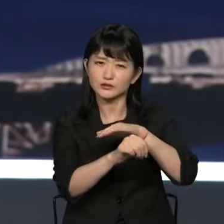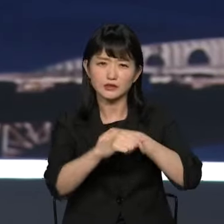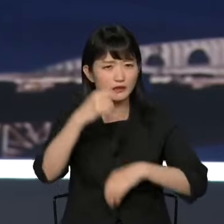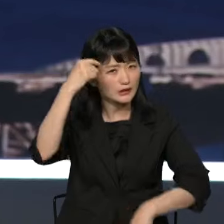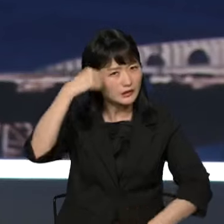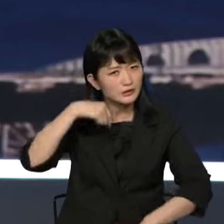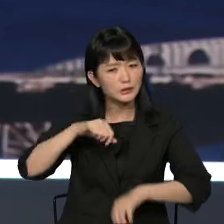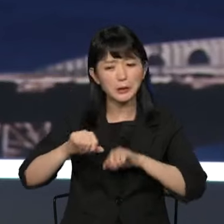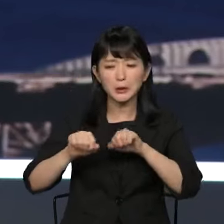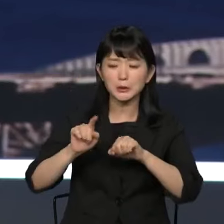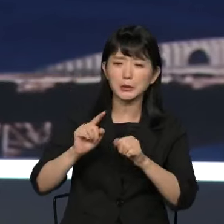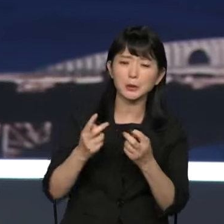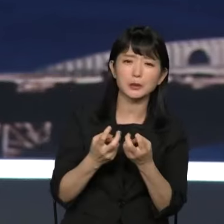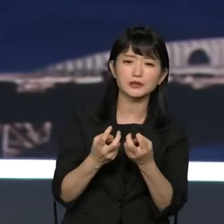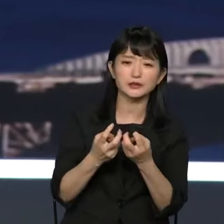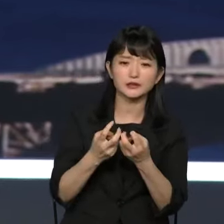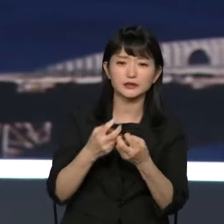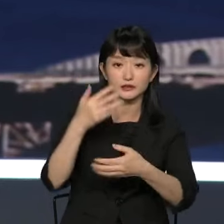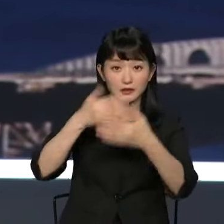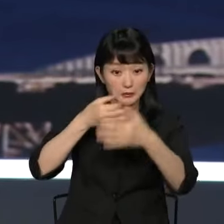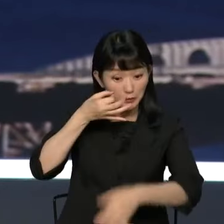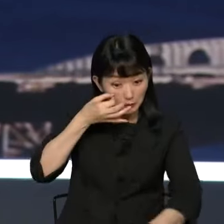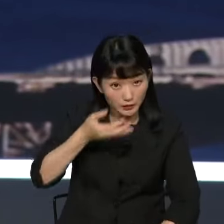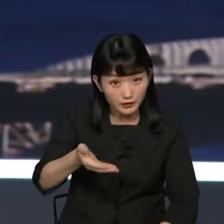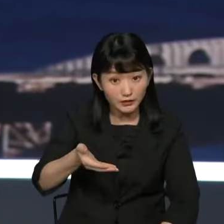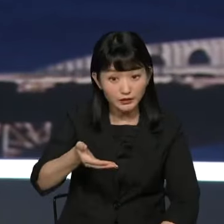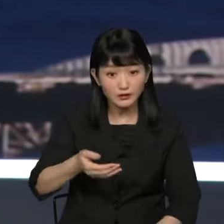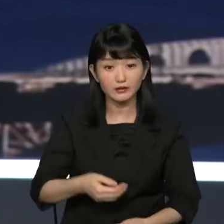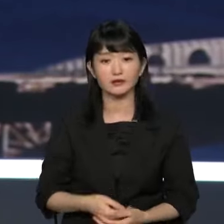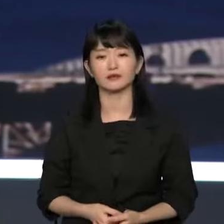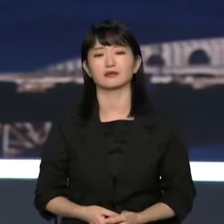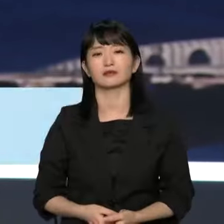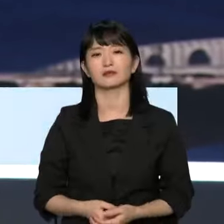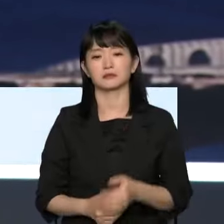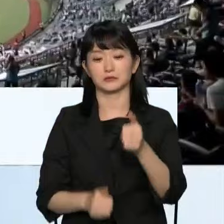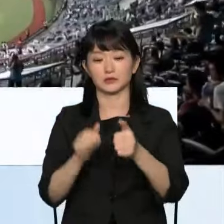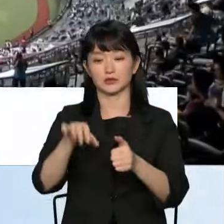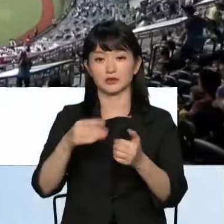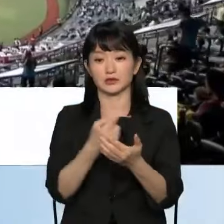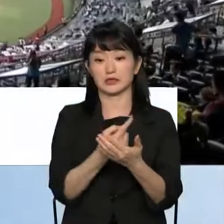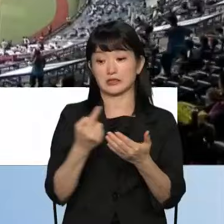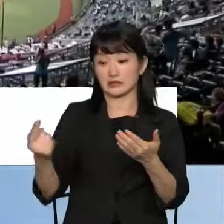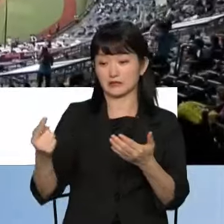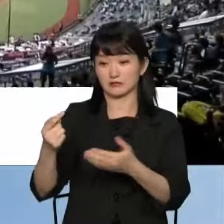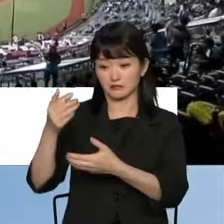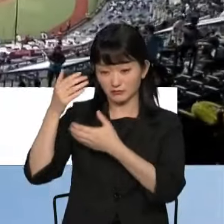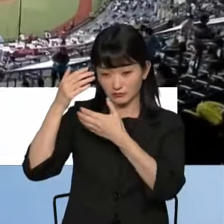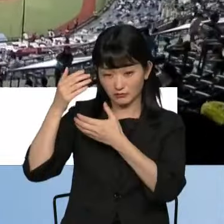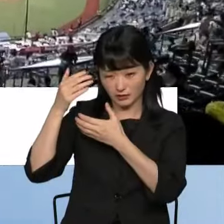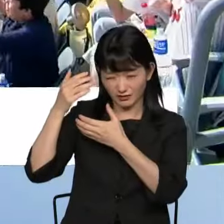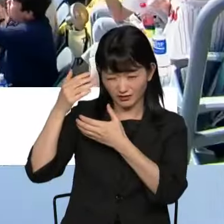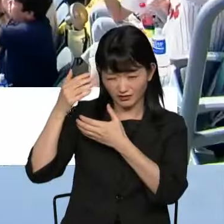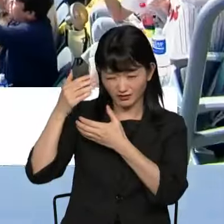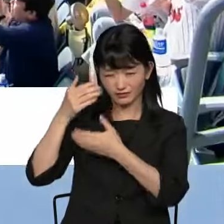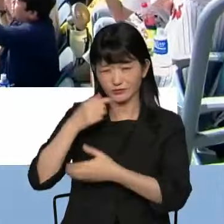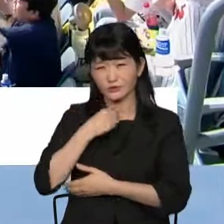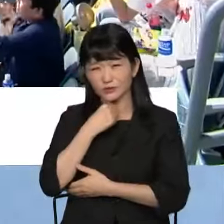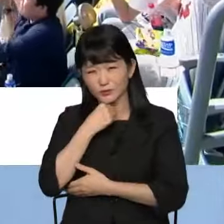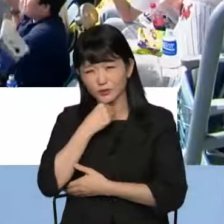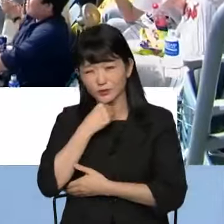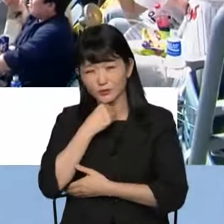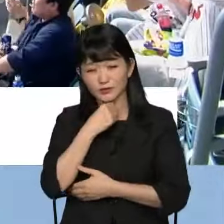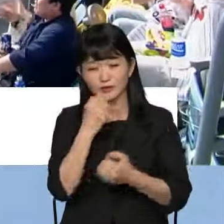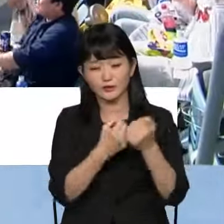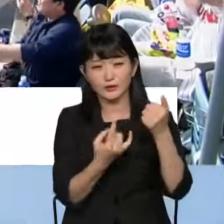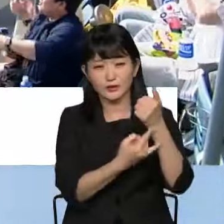식으로 진행되는지를 우리가 이 화면에 보여드려야 되는데 네. 경기장을 나가서부터 이 팬들의 그 성원이 굉장히 많기 때문에 우리 중계진도